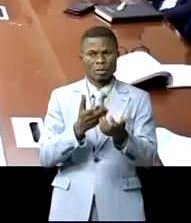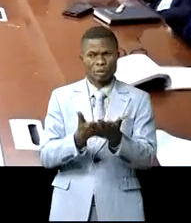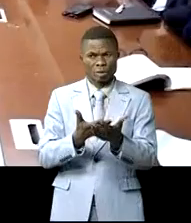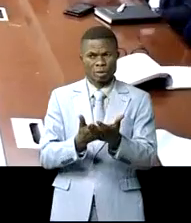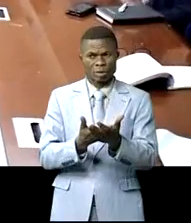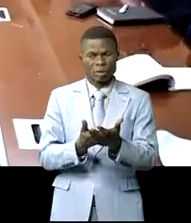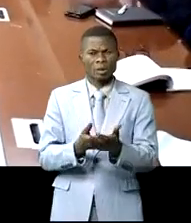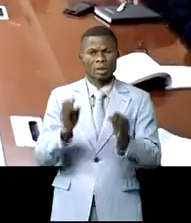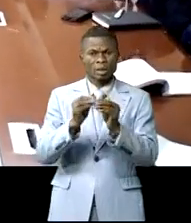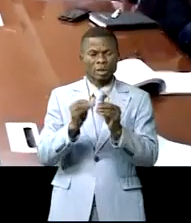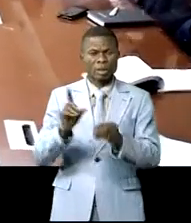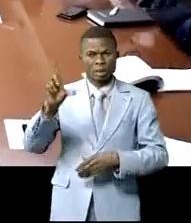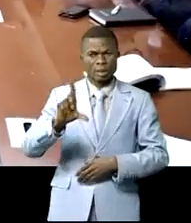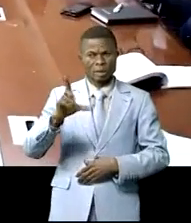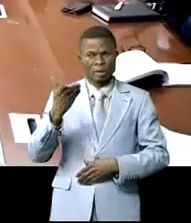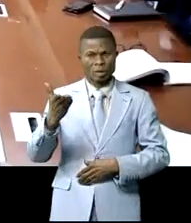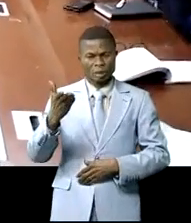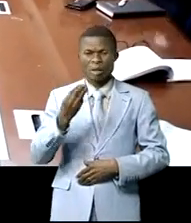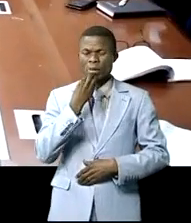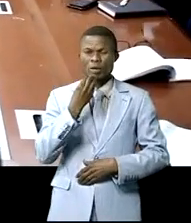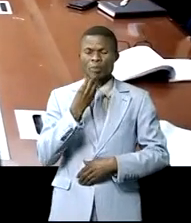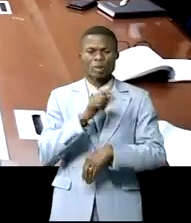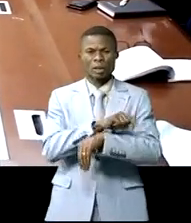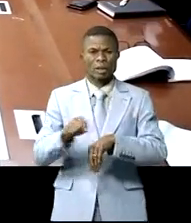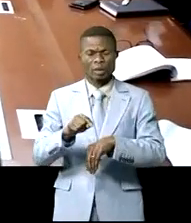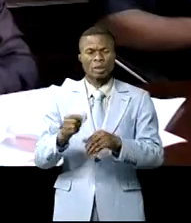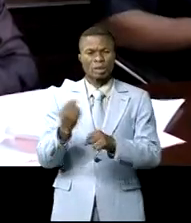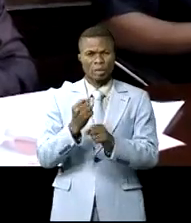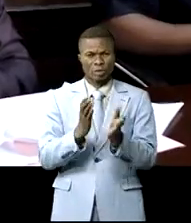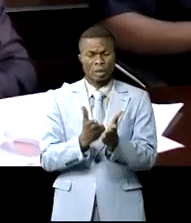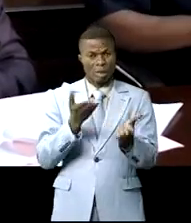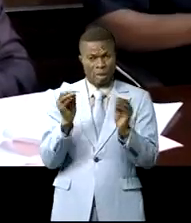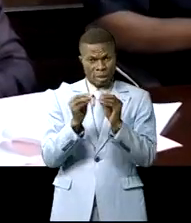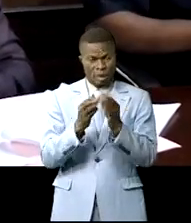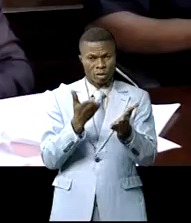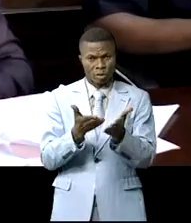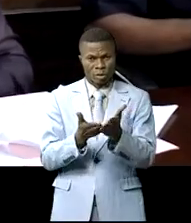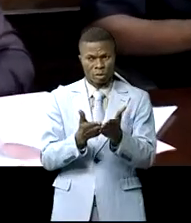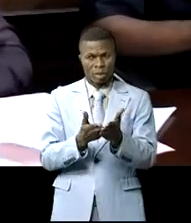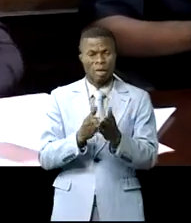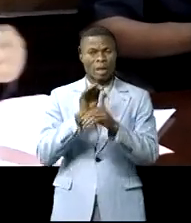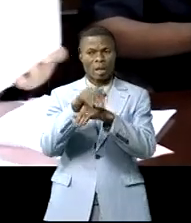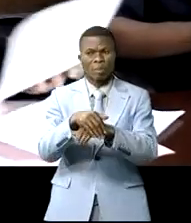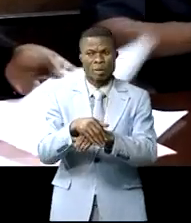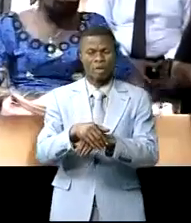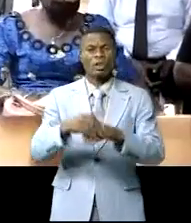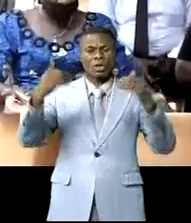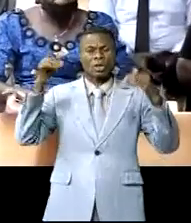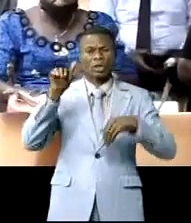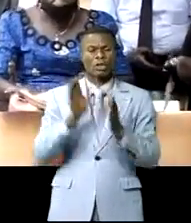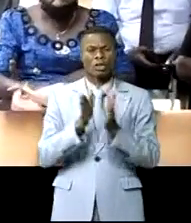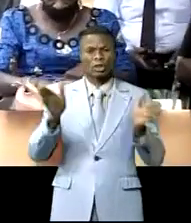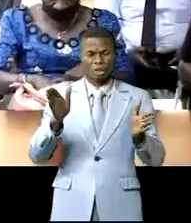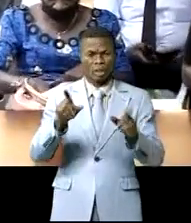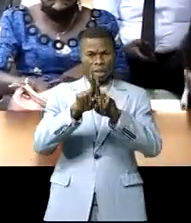lendemain de la réunion tenue lundi à l'inspection générale du travail, réunion à laquelle avaient pris part l'employeur et le banc